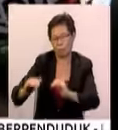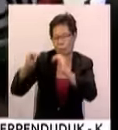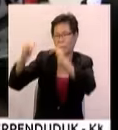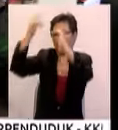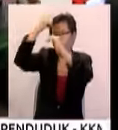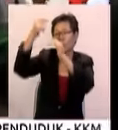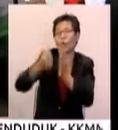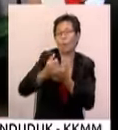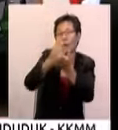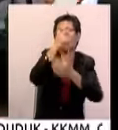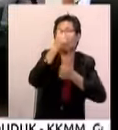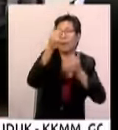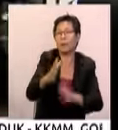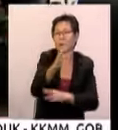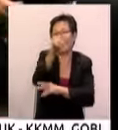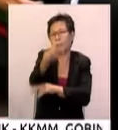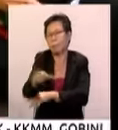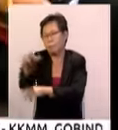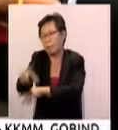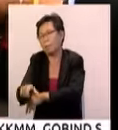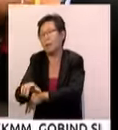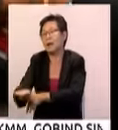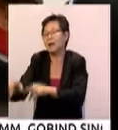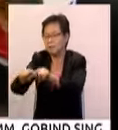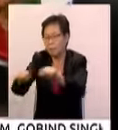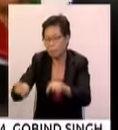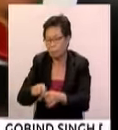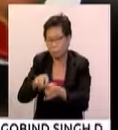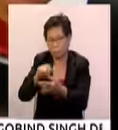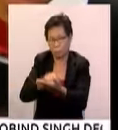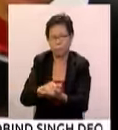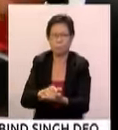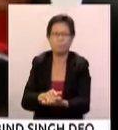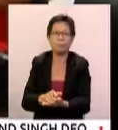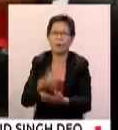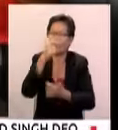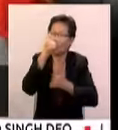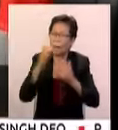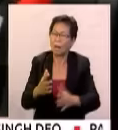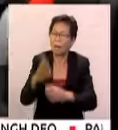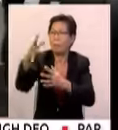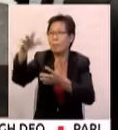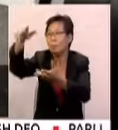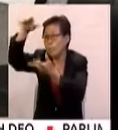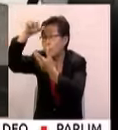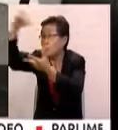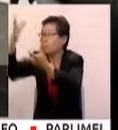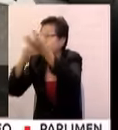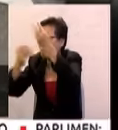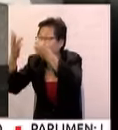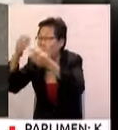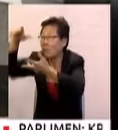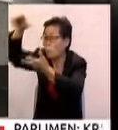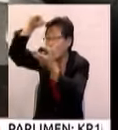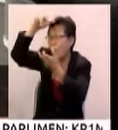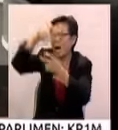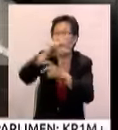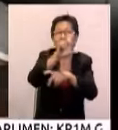untuk membantu peminat dan penduduk setempat di kawasan yang terlibat. Peminat juga boleh mendapatkan maklumat penuh di laman sesawang